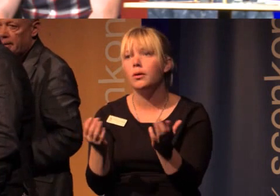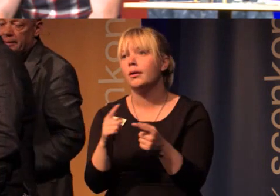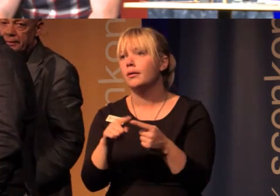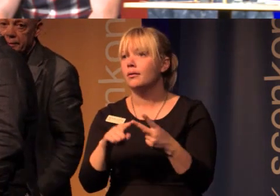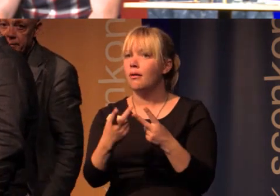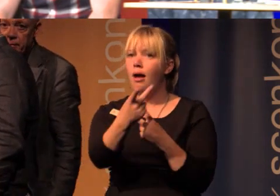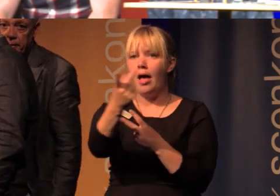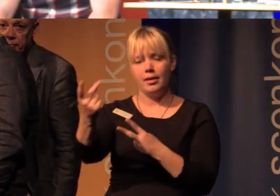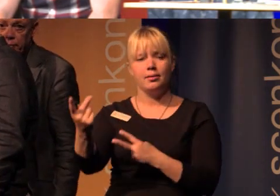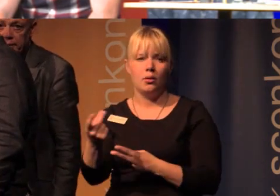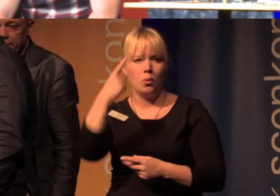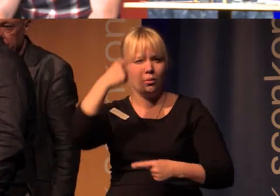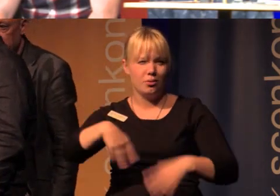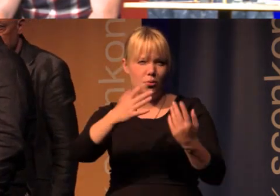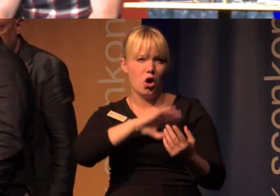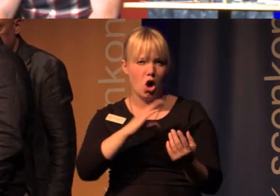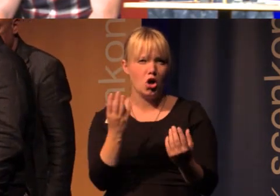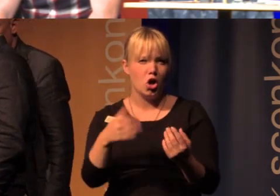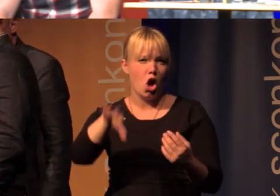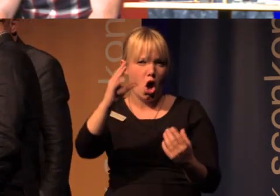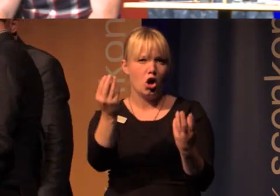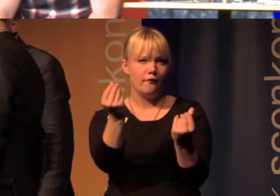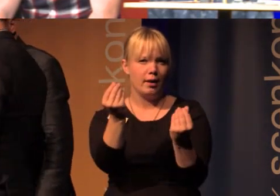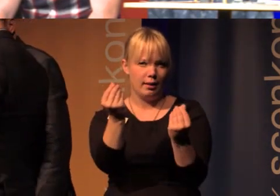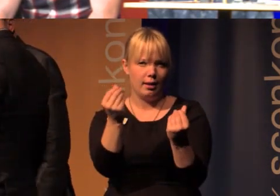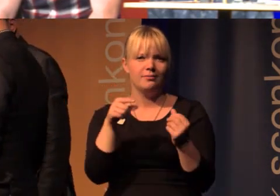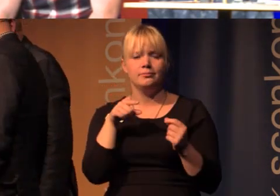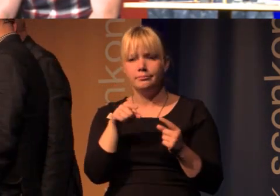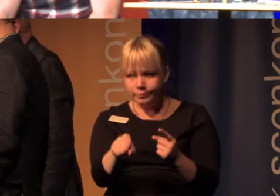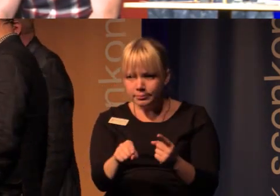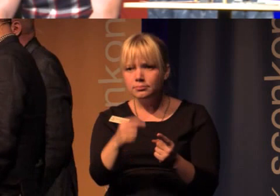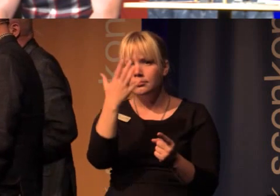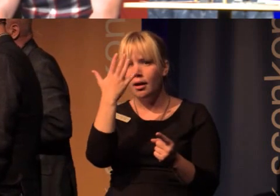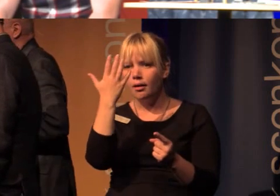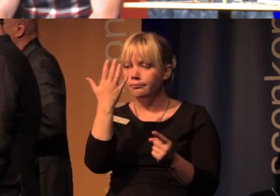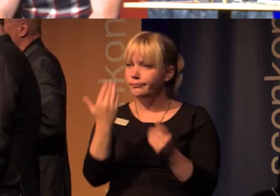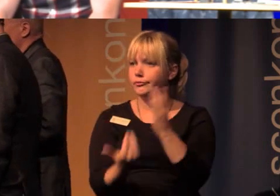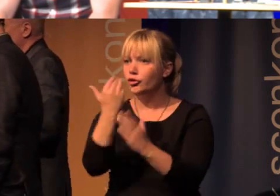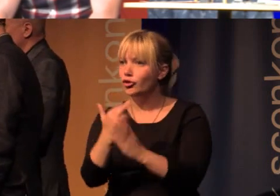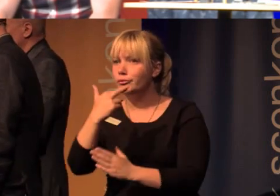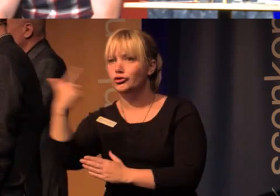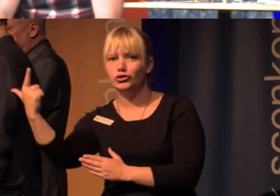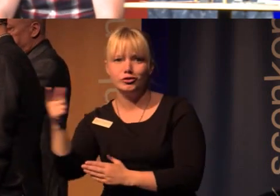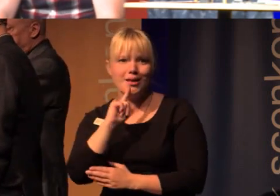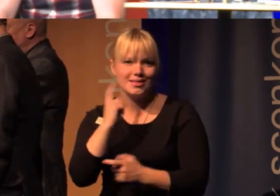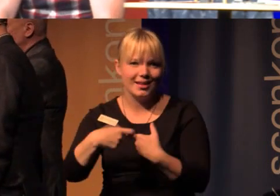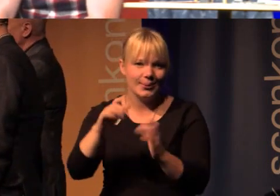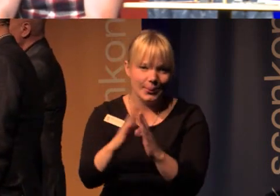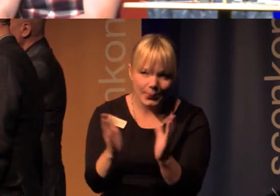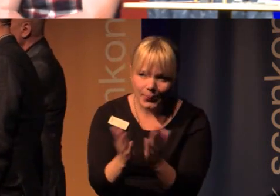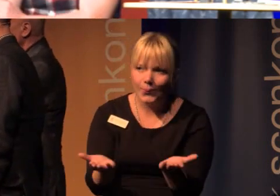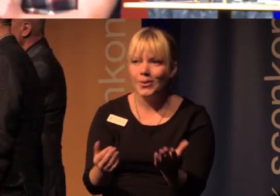har hög kvalitet och så vidare, det kommer ju att skifta. Vi kommer få nya litterära verk, vi kommer få